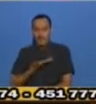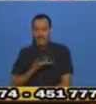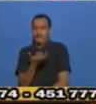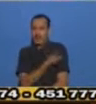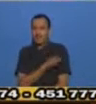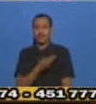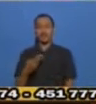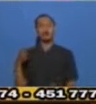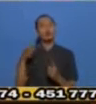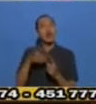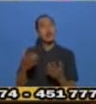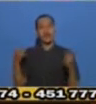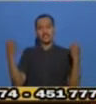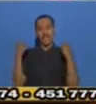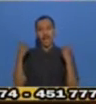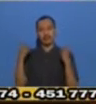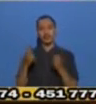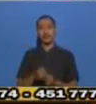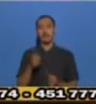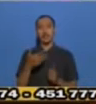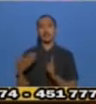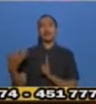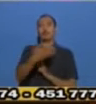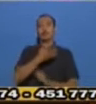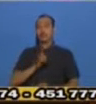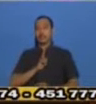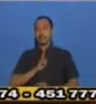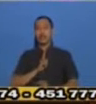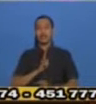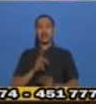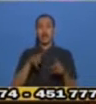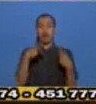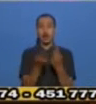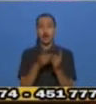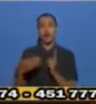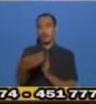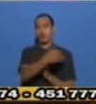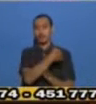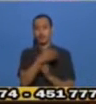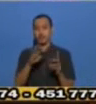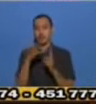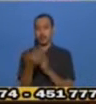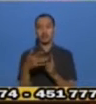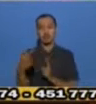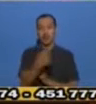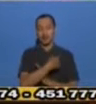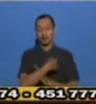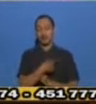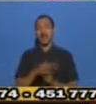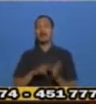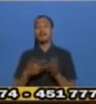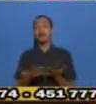Ya Bu Nuning ya. Nah, jadi sebenarnya kemudian vaksin ini tidak perlu ditakuti